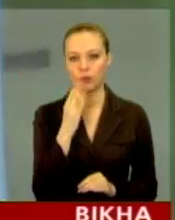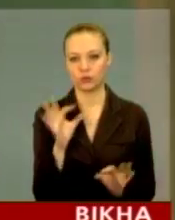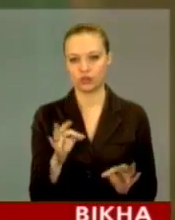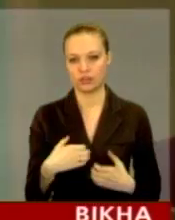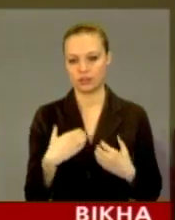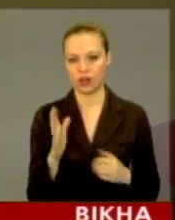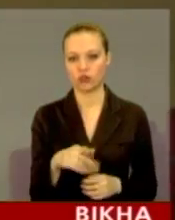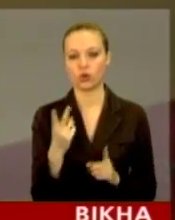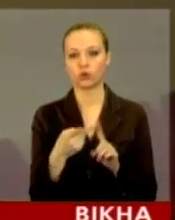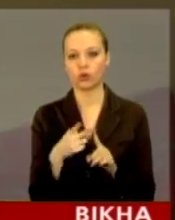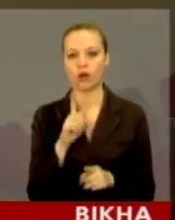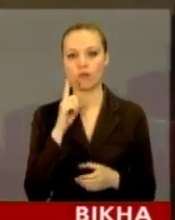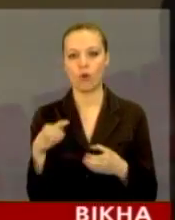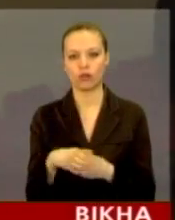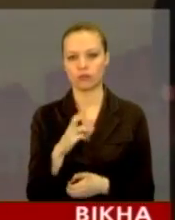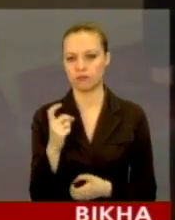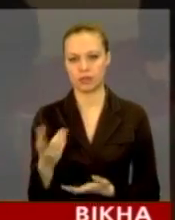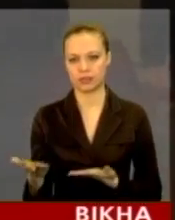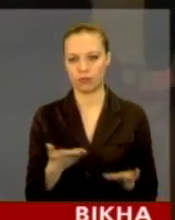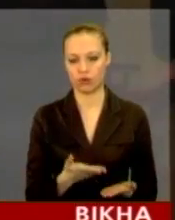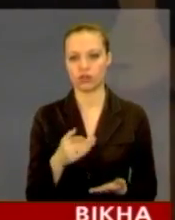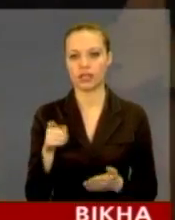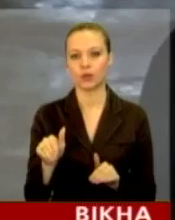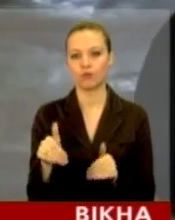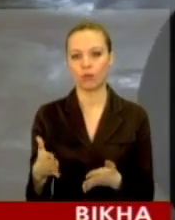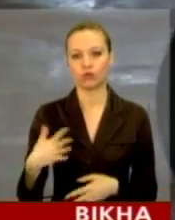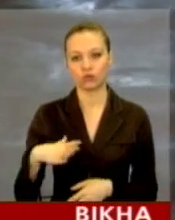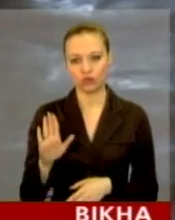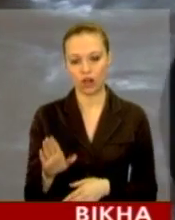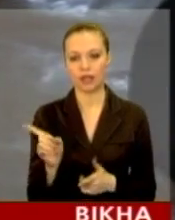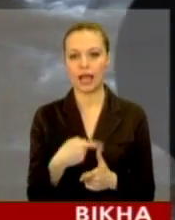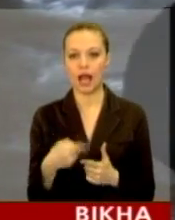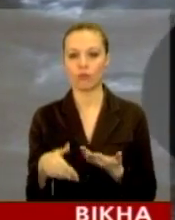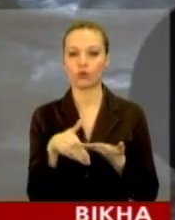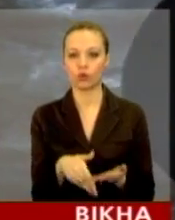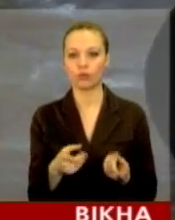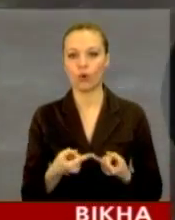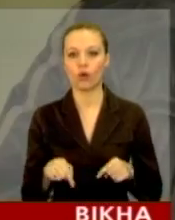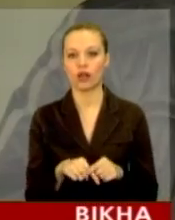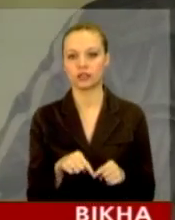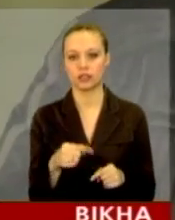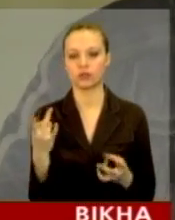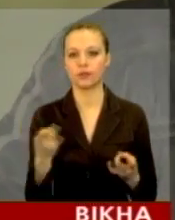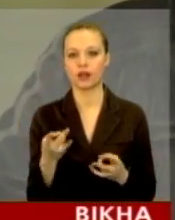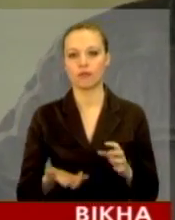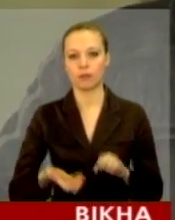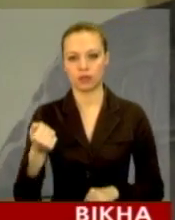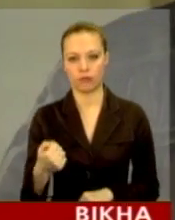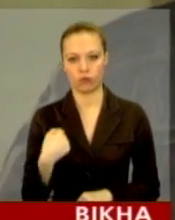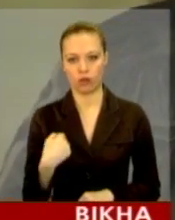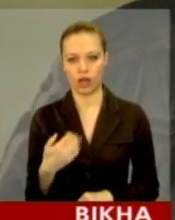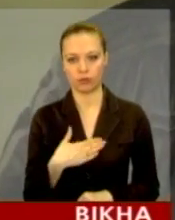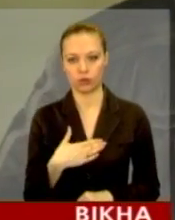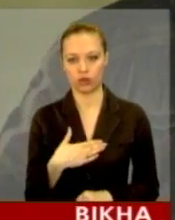Друга патріотична молодь без запрошення. Їм пропонують чекати або допомогти організаційно. Треба підтримувати армію